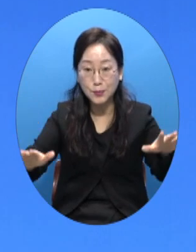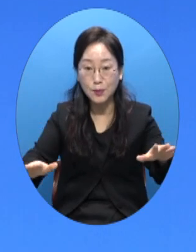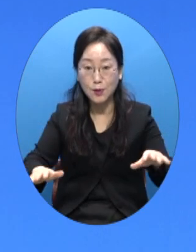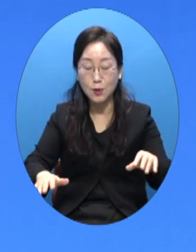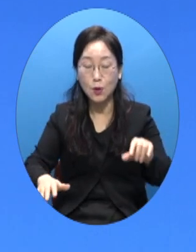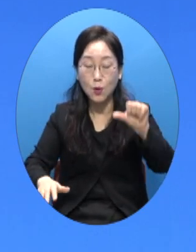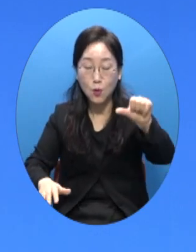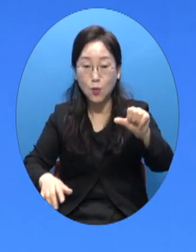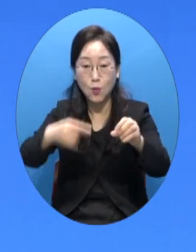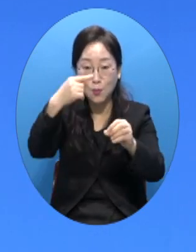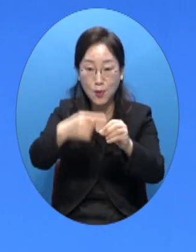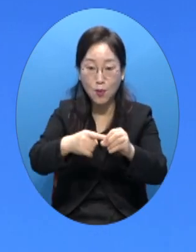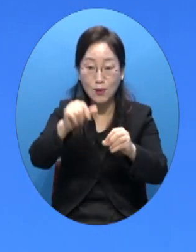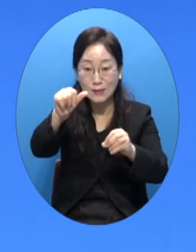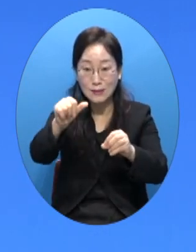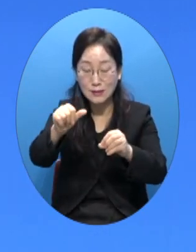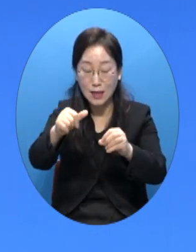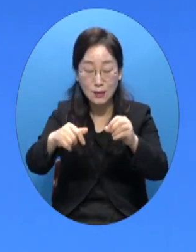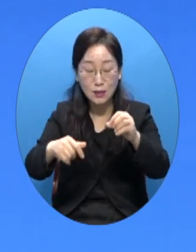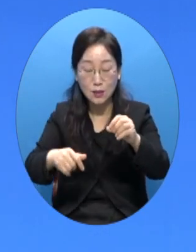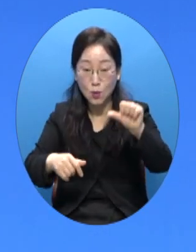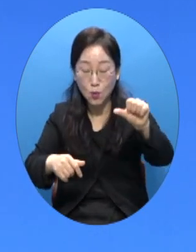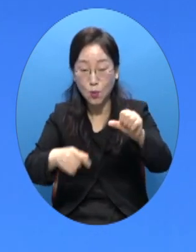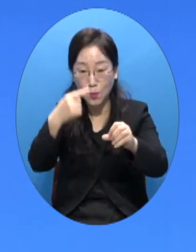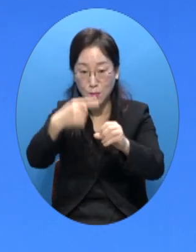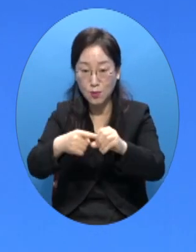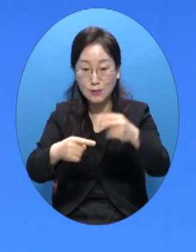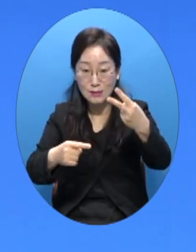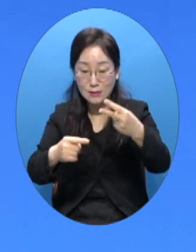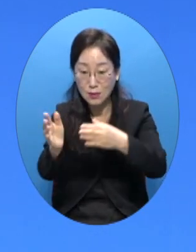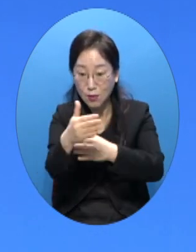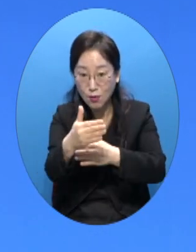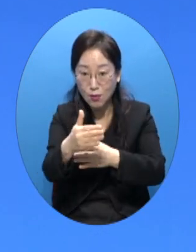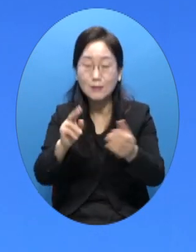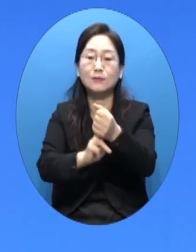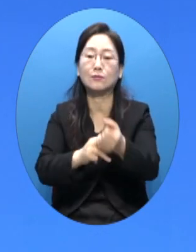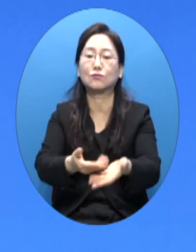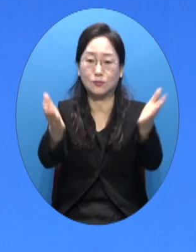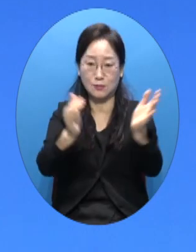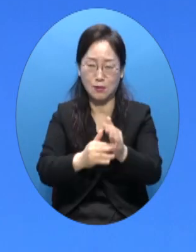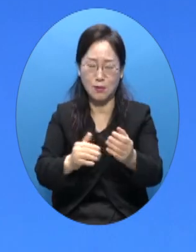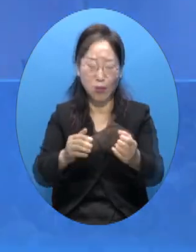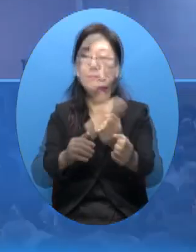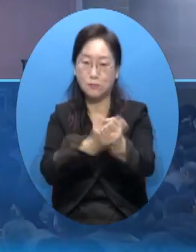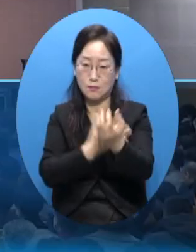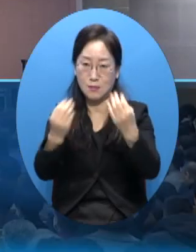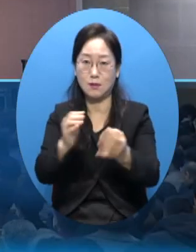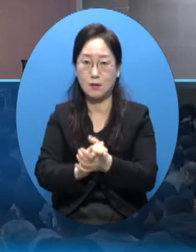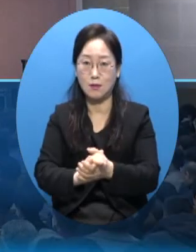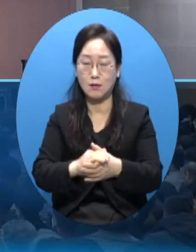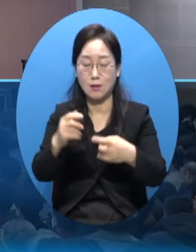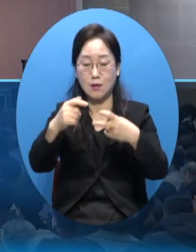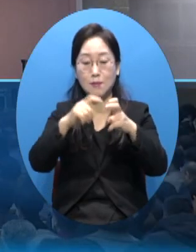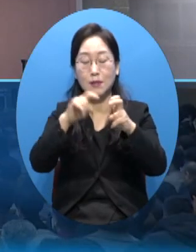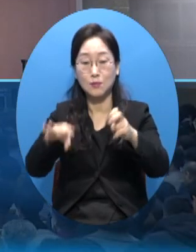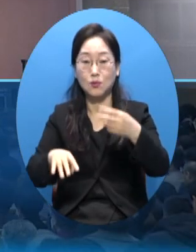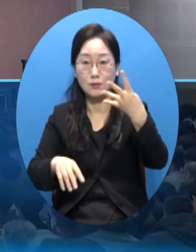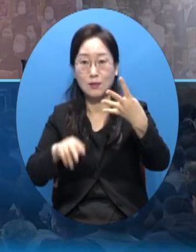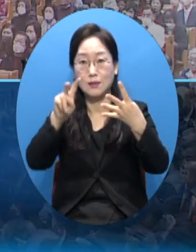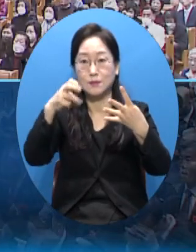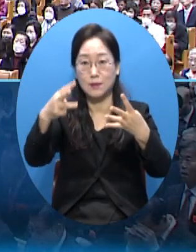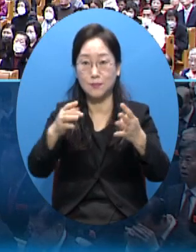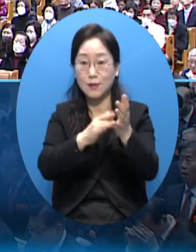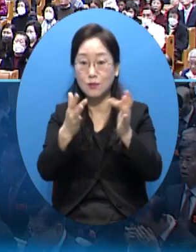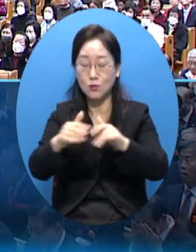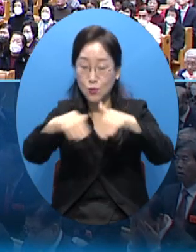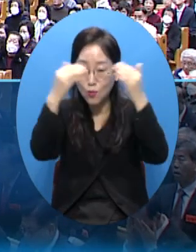기적을 행하시고 놀라운 은혜를 베풀어 주시는 능력의 주님이십니다 마태복음 4장 23절을 말씀합니다